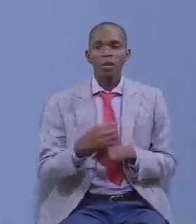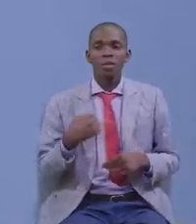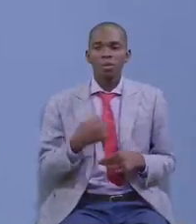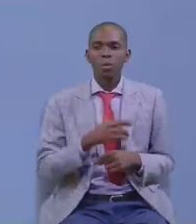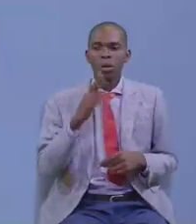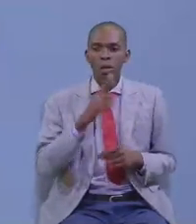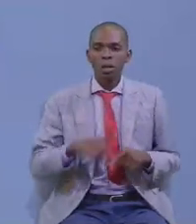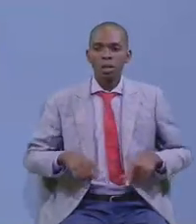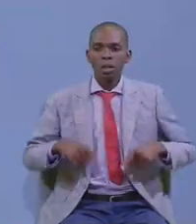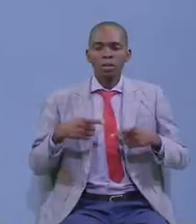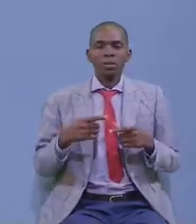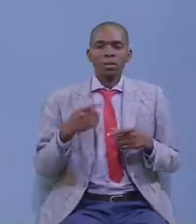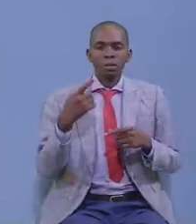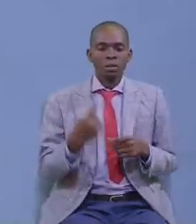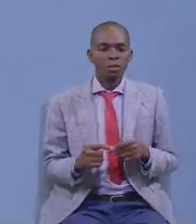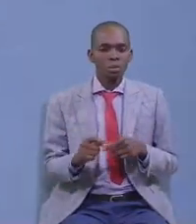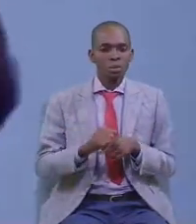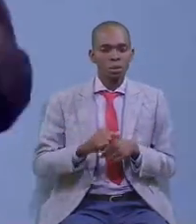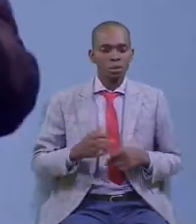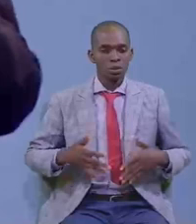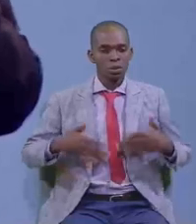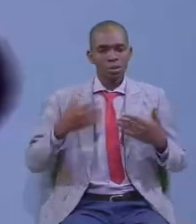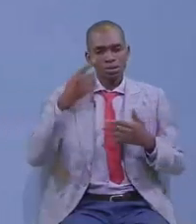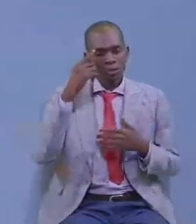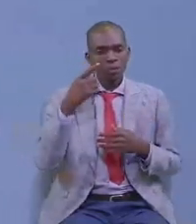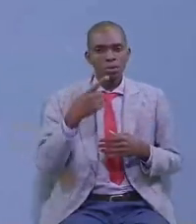Chaque jour, nous menons une vie chrétienne pratique.